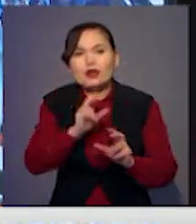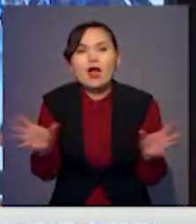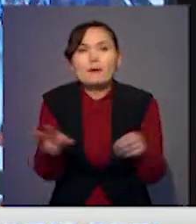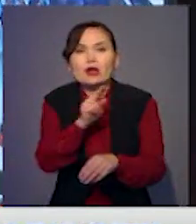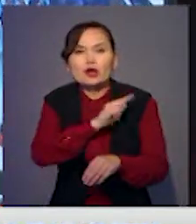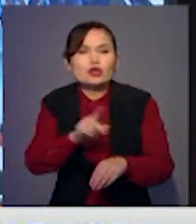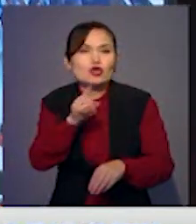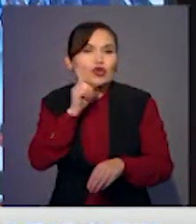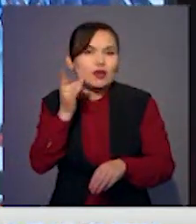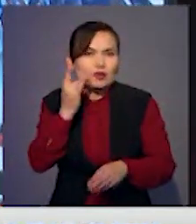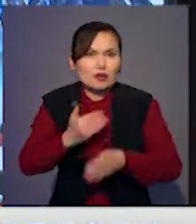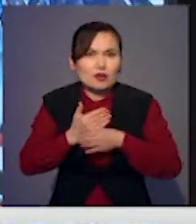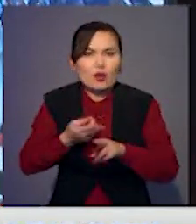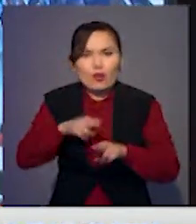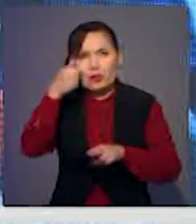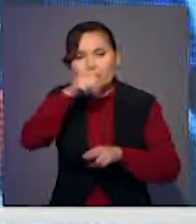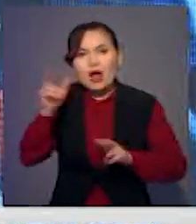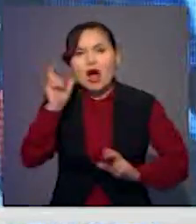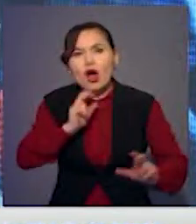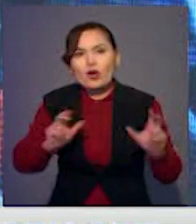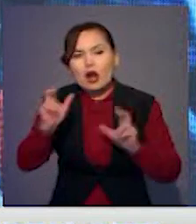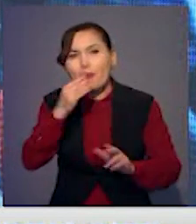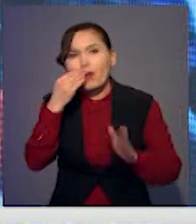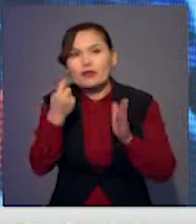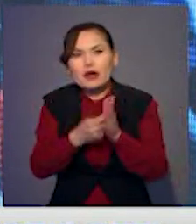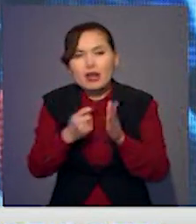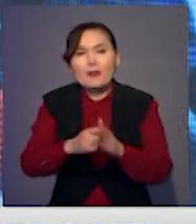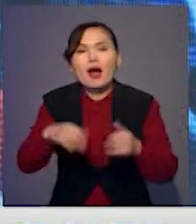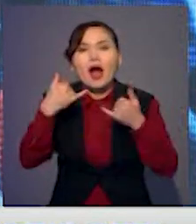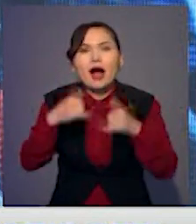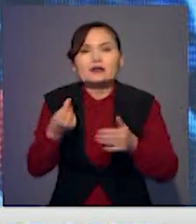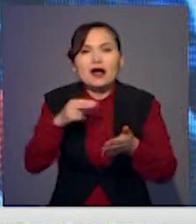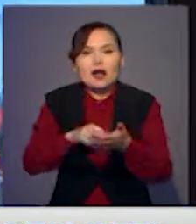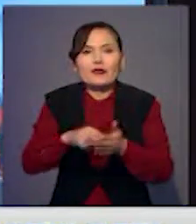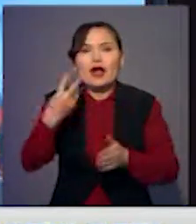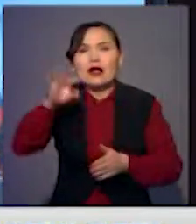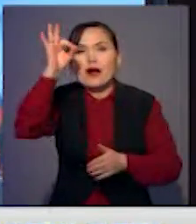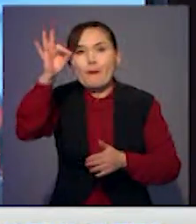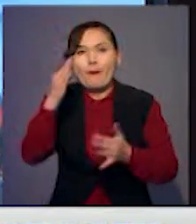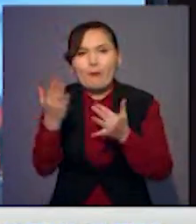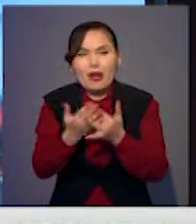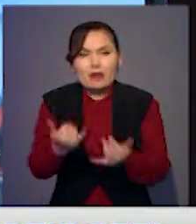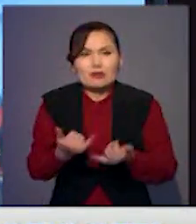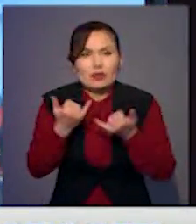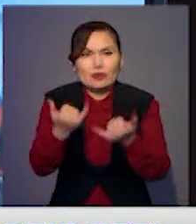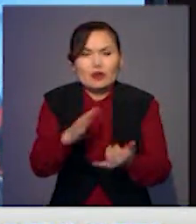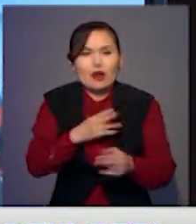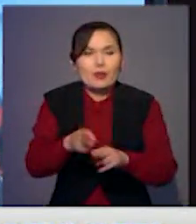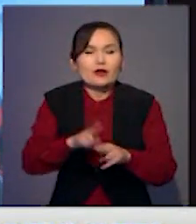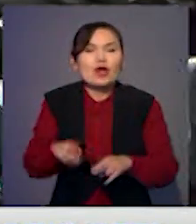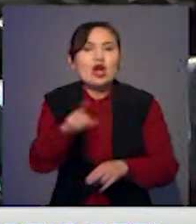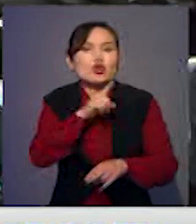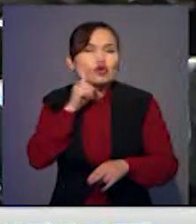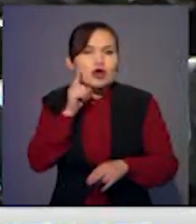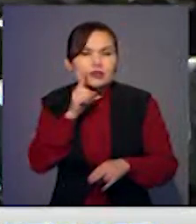қолдау көрсетпек. Мәселен, биыл студенттер тамақтанатын асхананың бағасы 40%-ға арзандаған. Одан бөлек, жастармен жұмыс